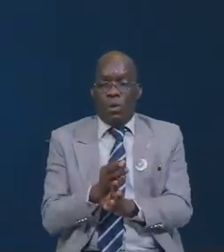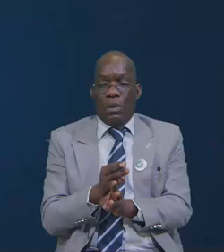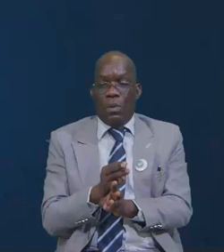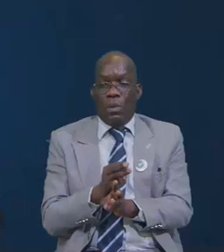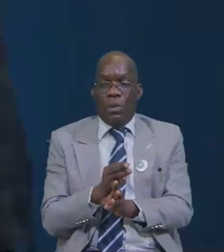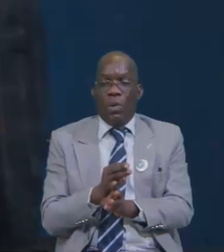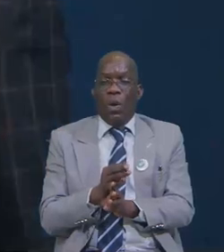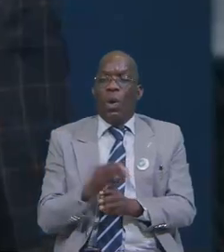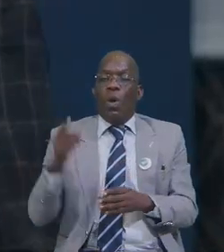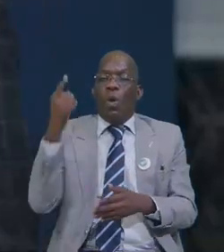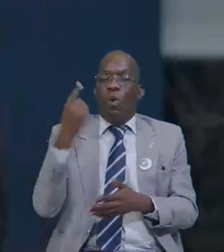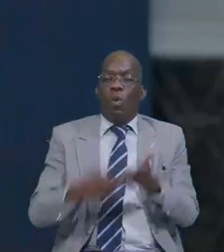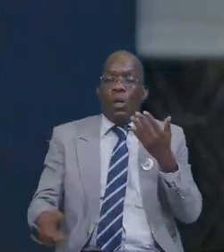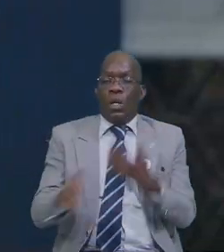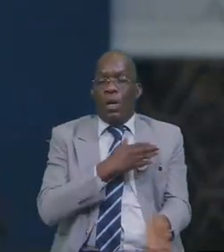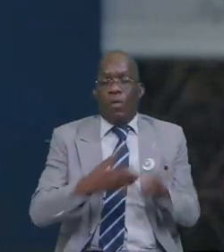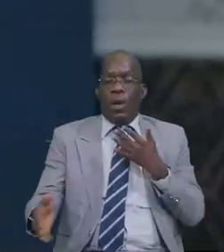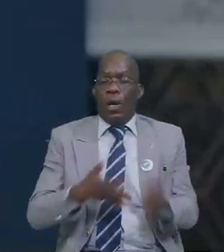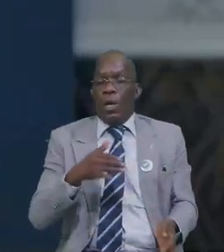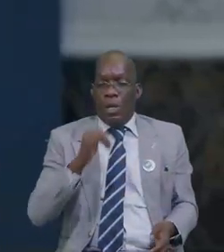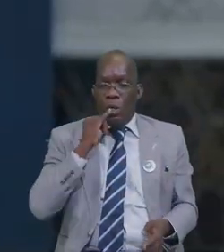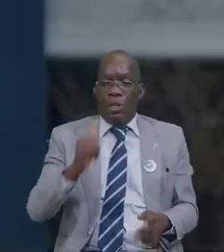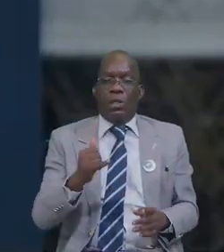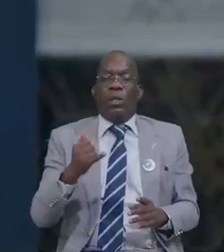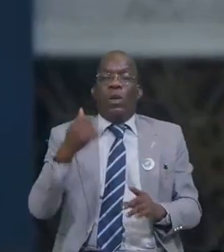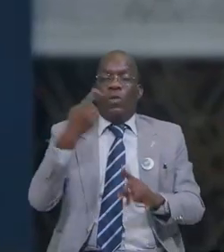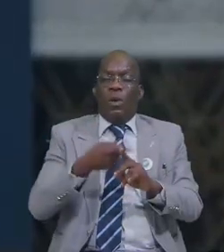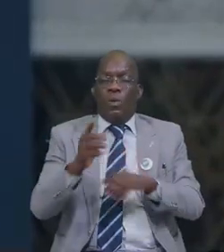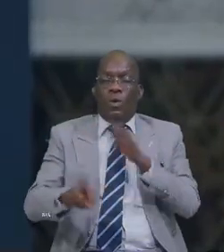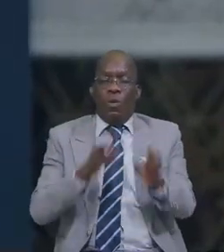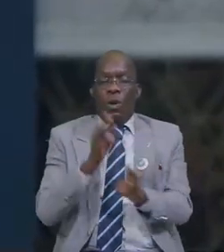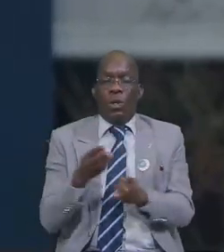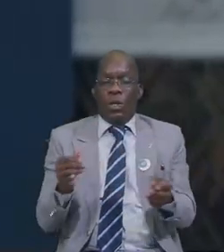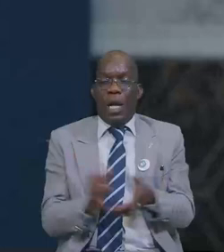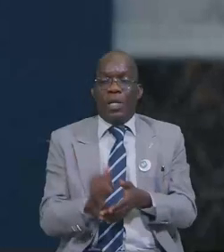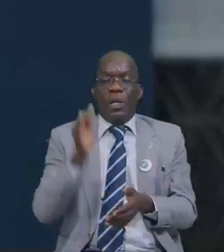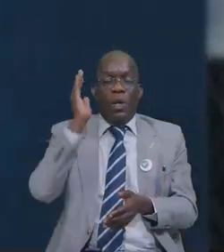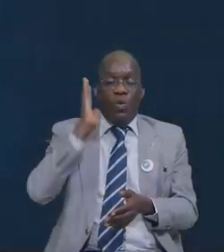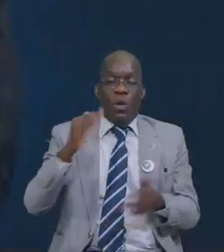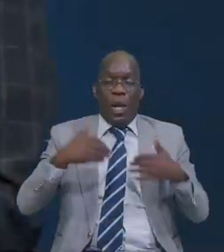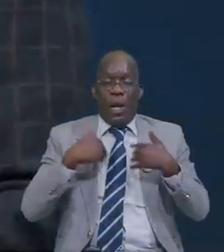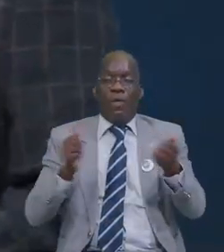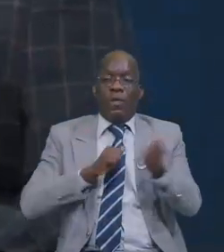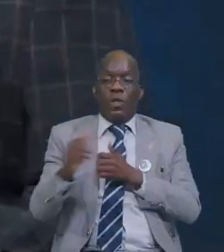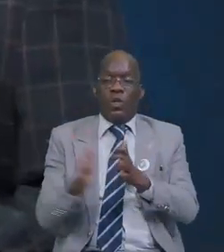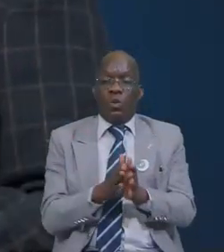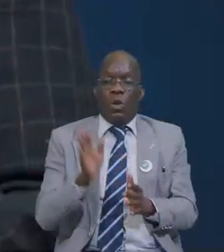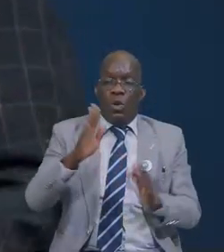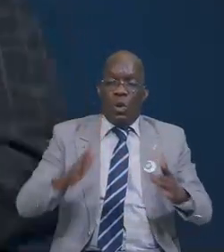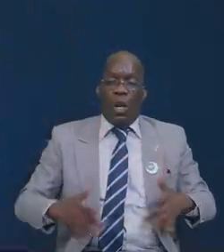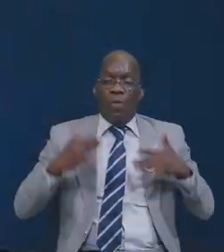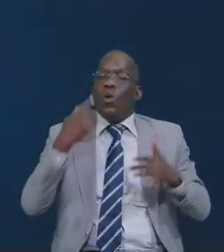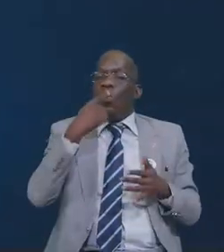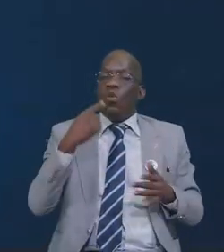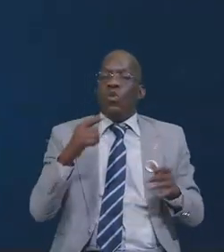monde. Quel que soit ce qui vient du monde, qui aurait pu détruire ta vie, dit,